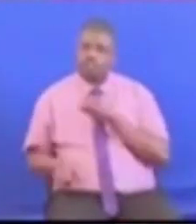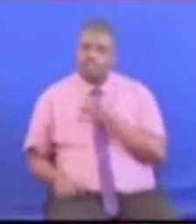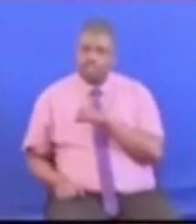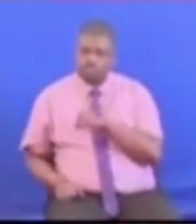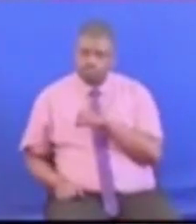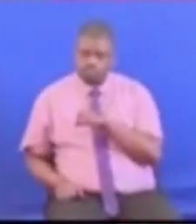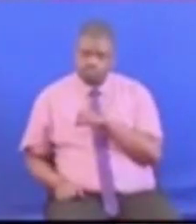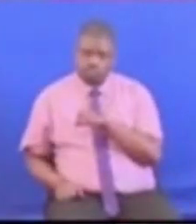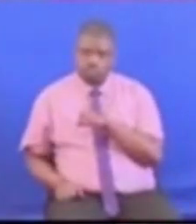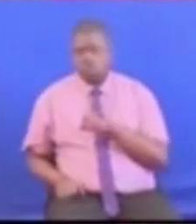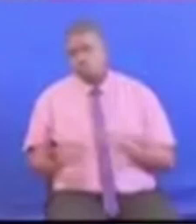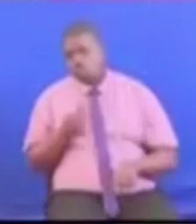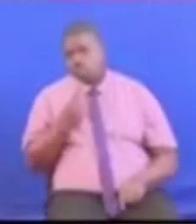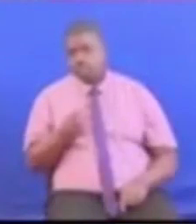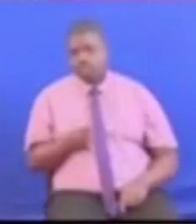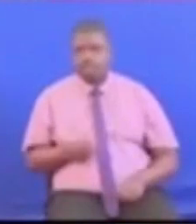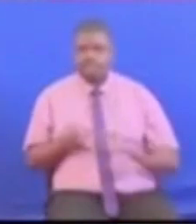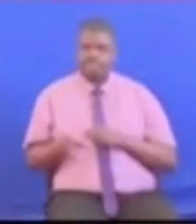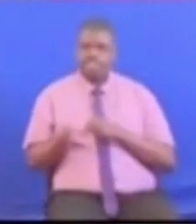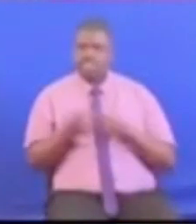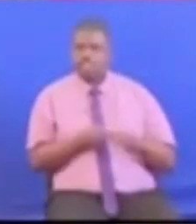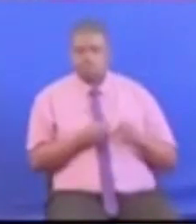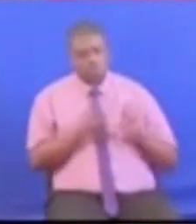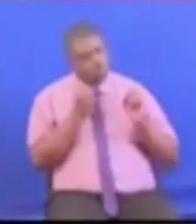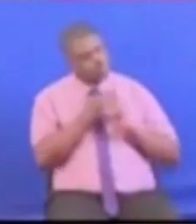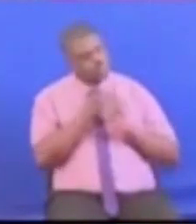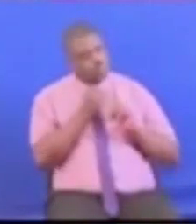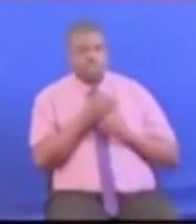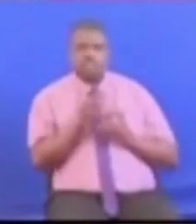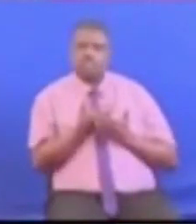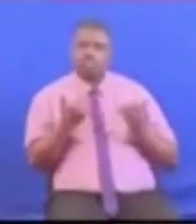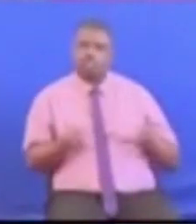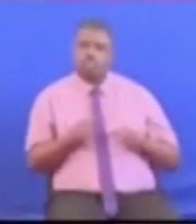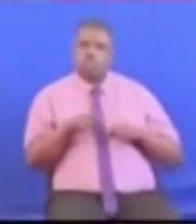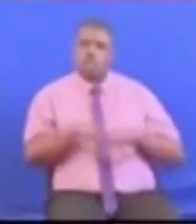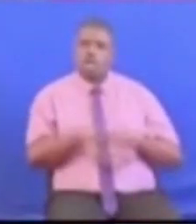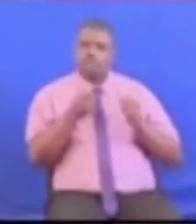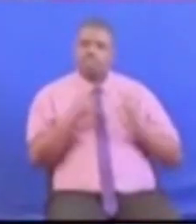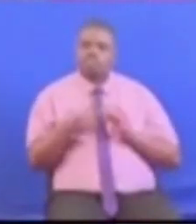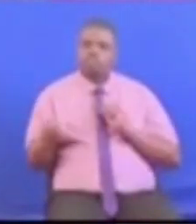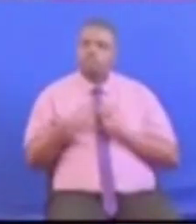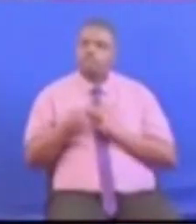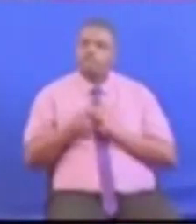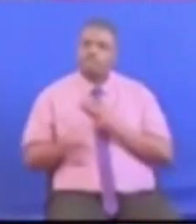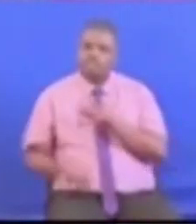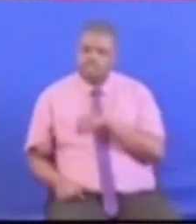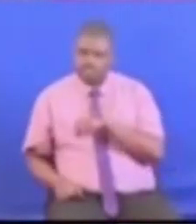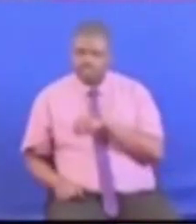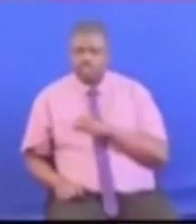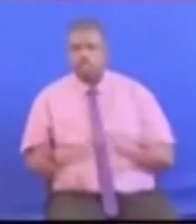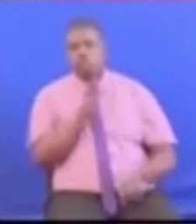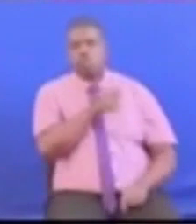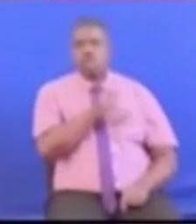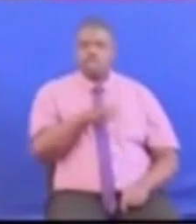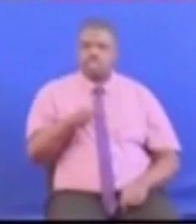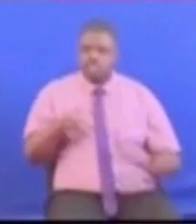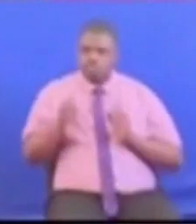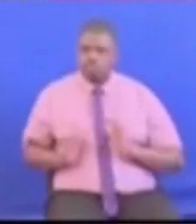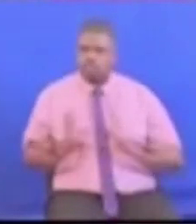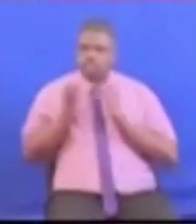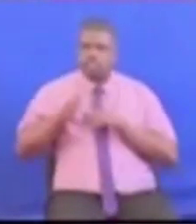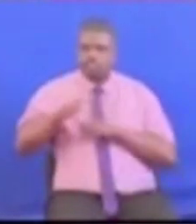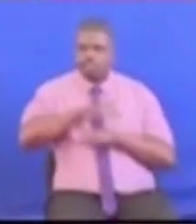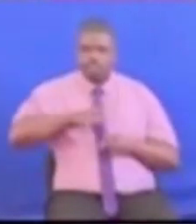pia kuwa vitendo walivyovilalamikia vilisababisha uharibifu wa mali za wananchi wanaoishi katika